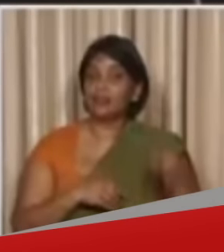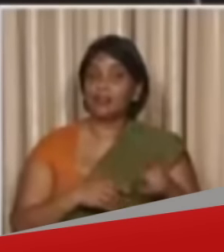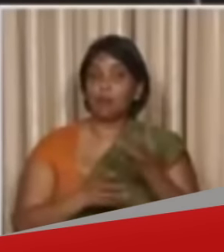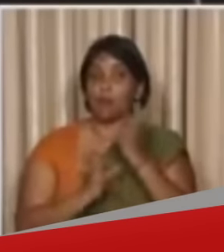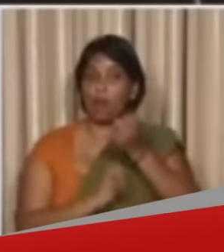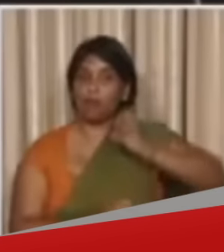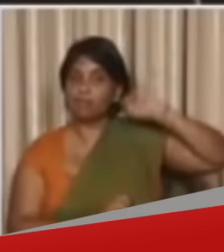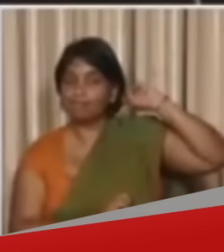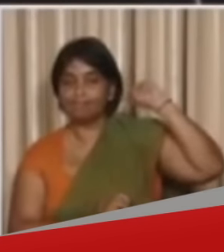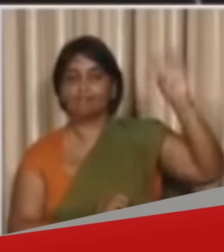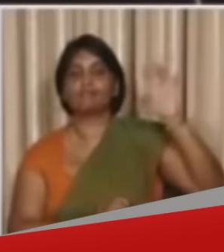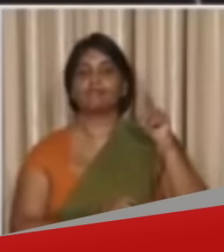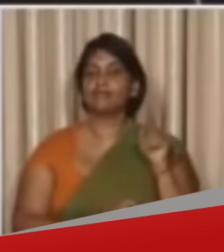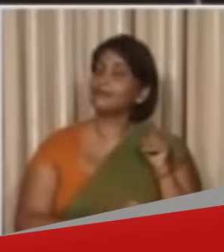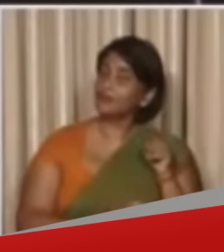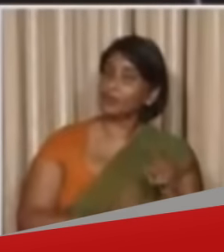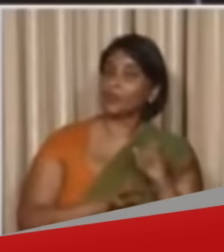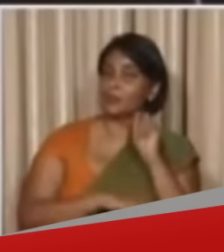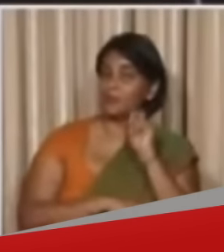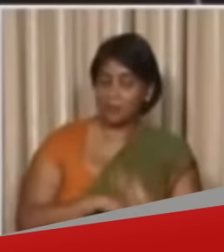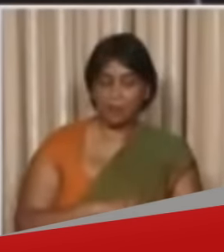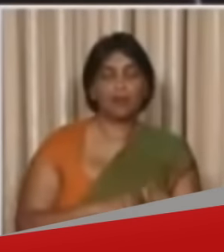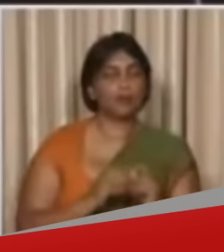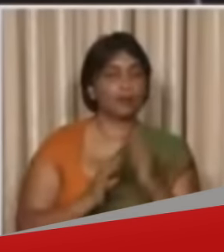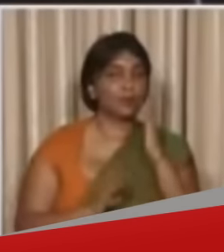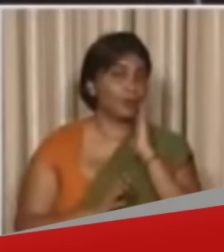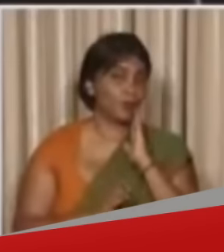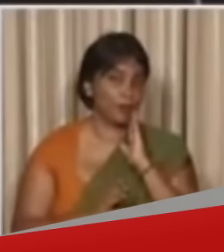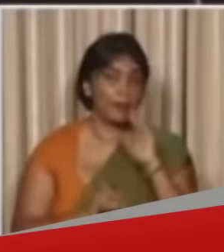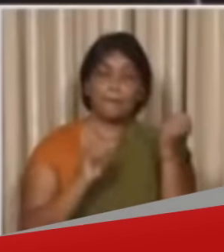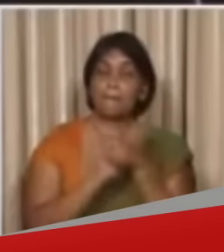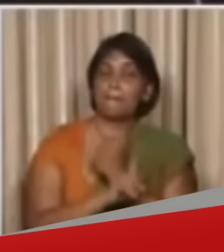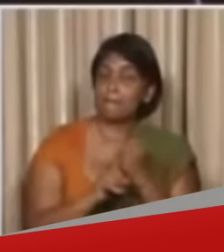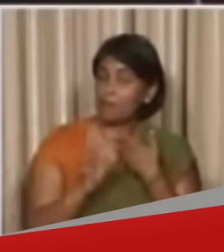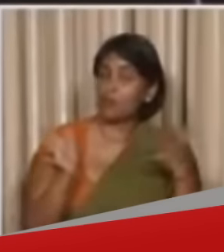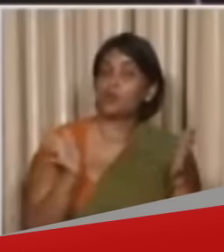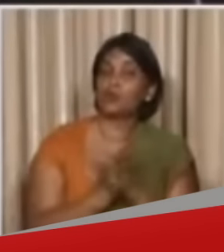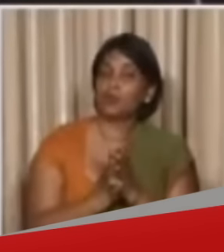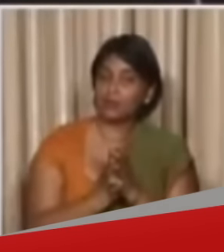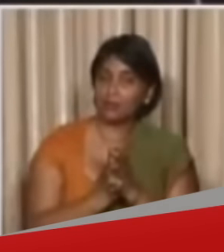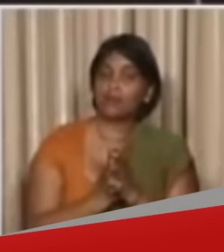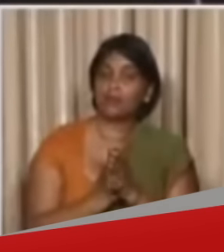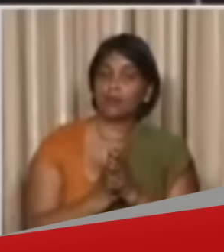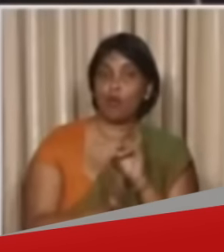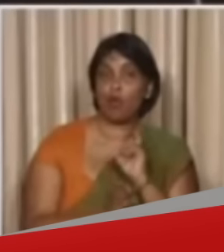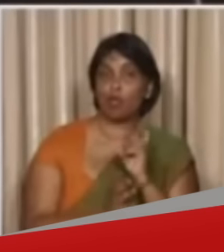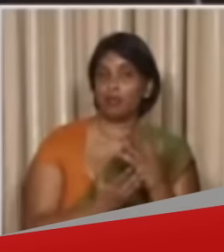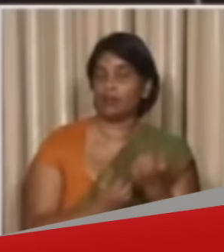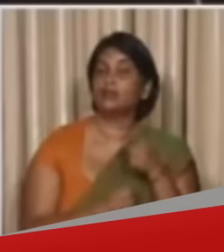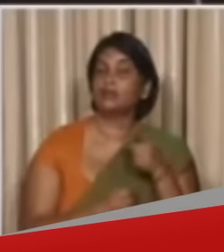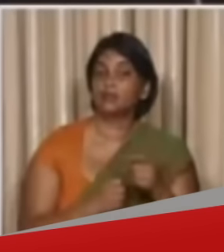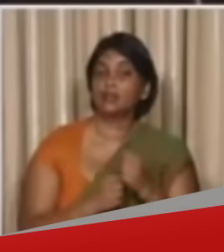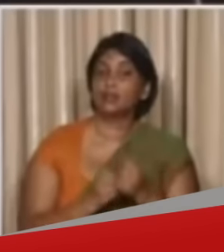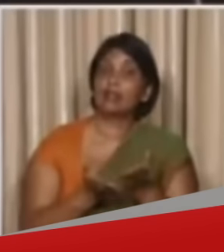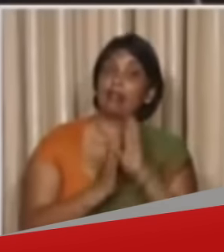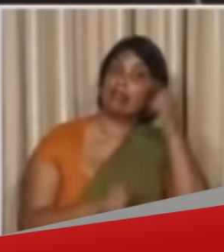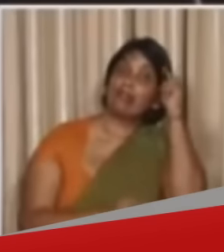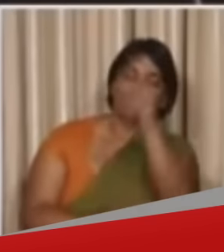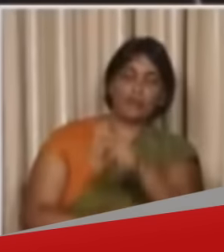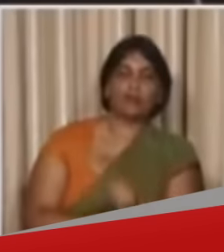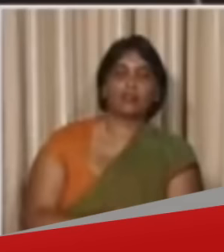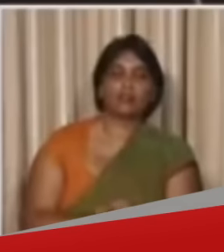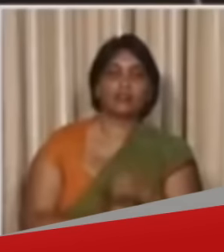දාන්න මහා කුමන්ත්‍රණයක් මහා විදේශ බලපෑමකුත් එක්ක කොන්ට්‍රැක්ට් එකක් කරන් තියෙනවා මේකේ ගහපන් ඉන්දියාවට කියලා මේ